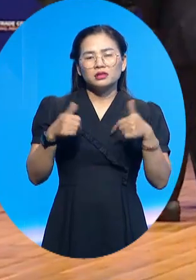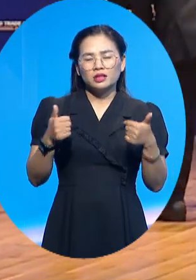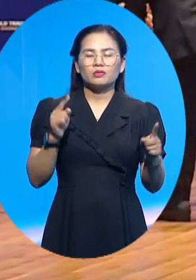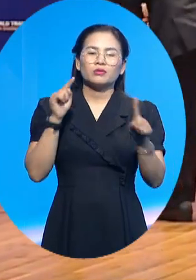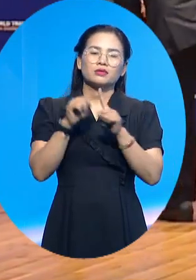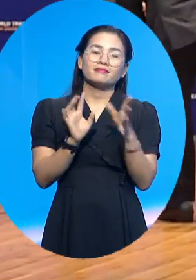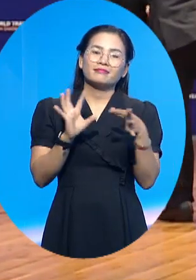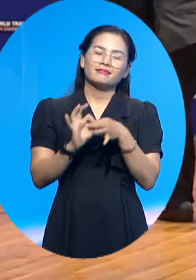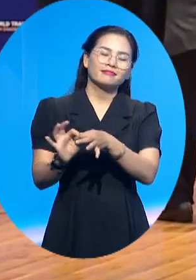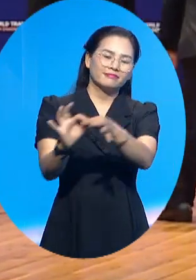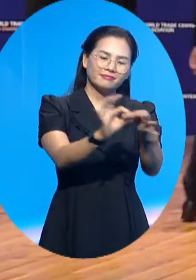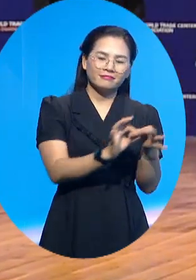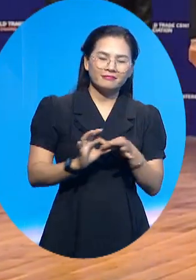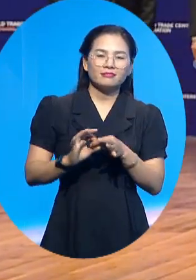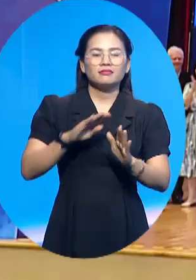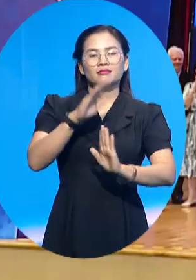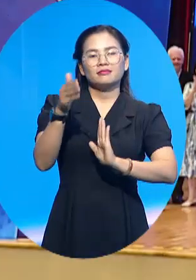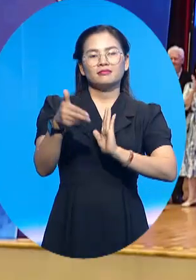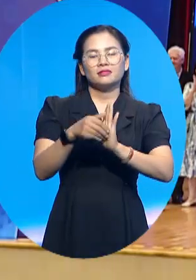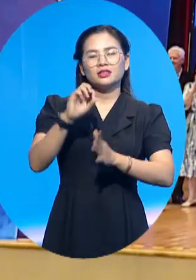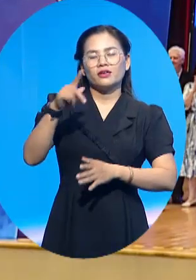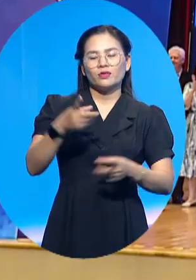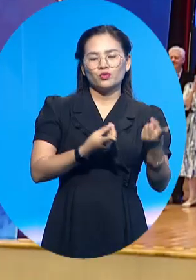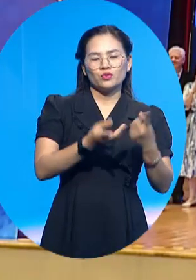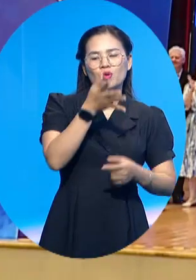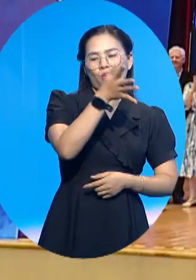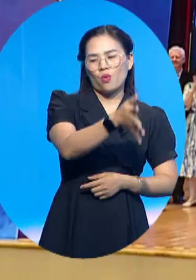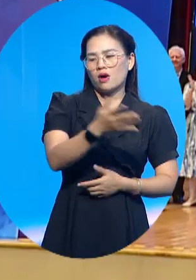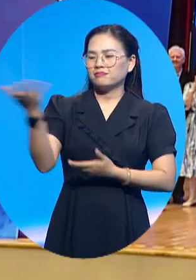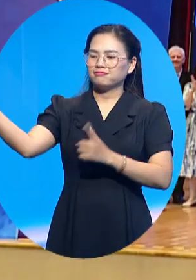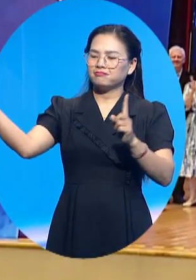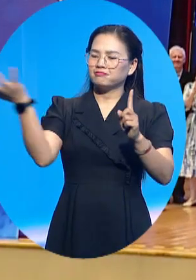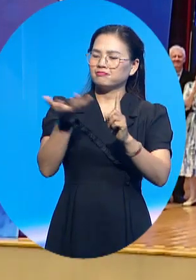nối, quảng bá thương hiệu và sản phẩm của các doanh nghiệp đến hàng trăm khách tham gia diễn đàn.